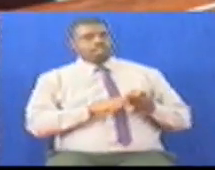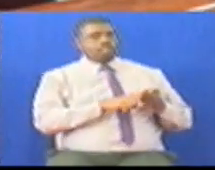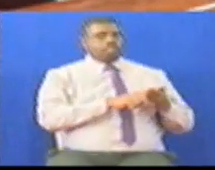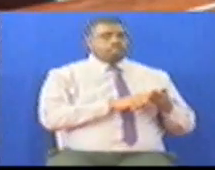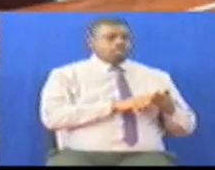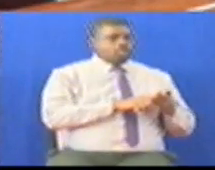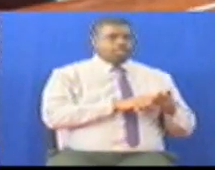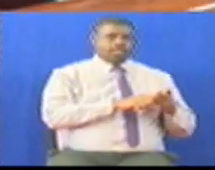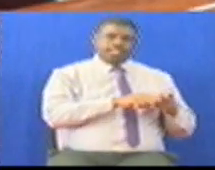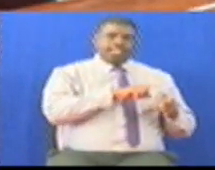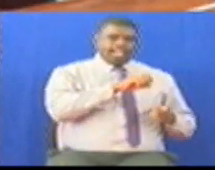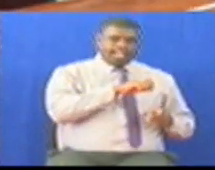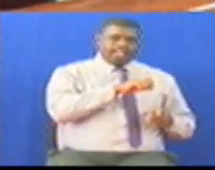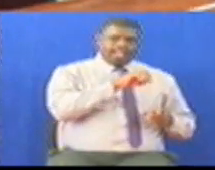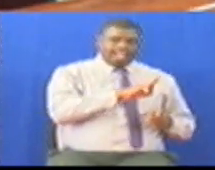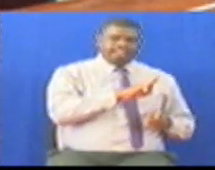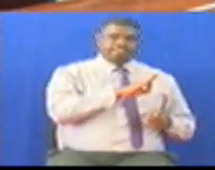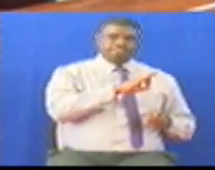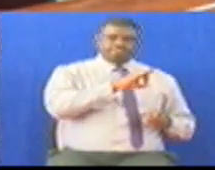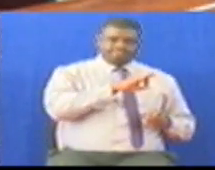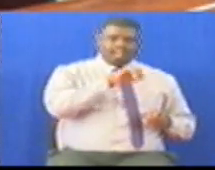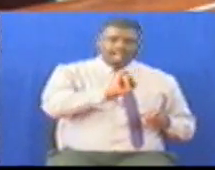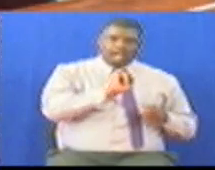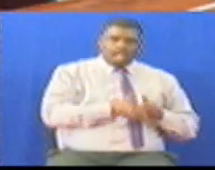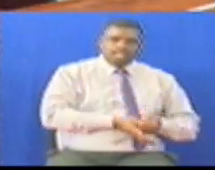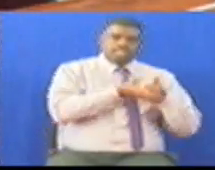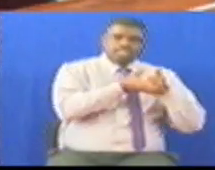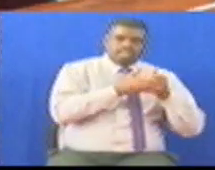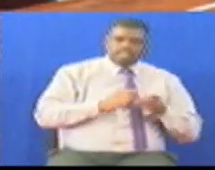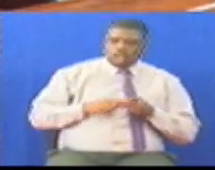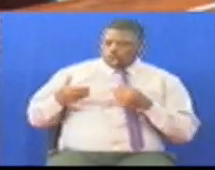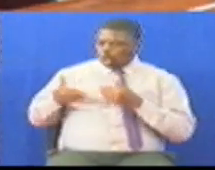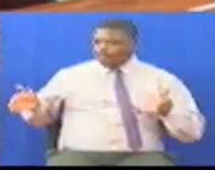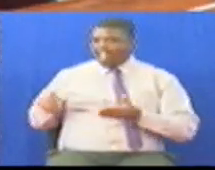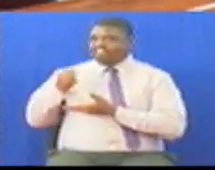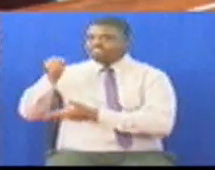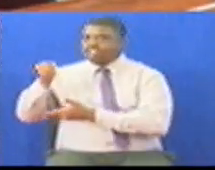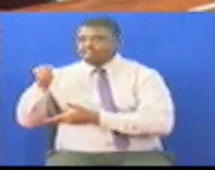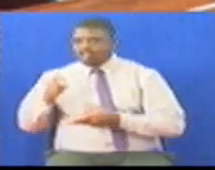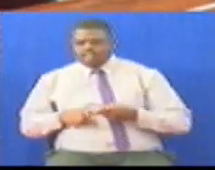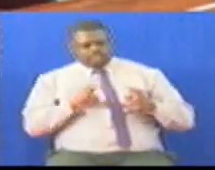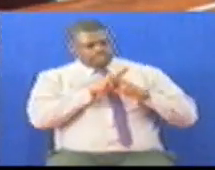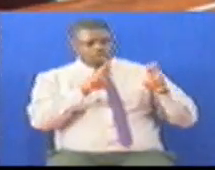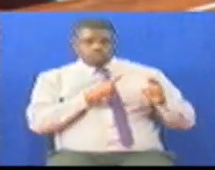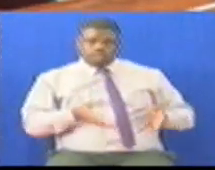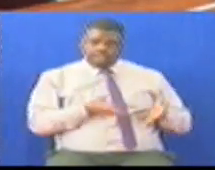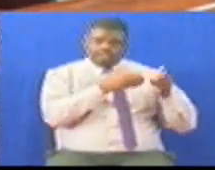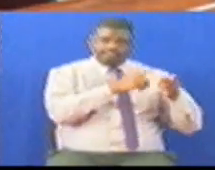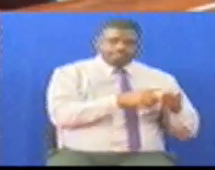ofisi OFID, OPEC Fund for International Development,